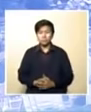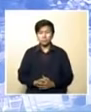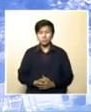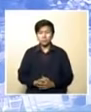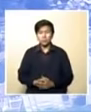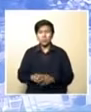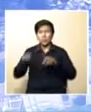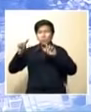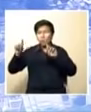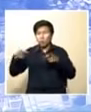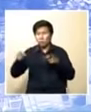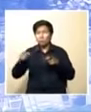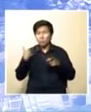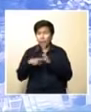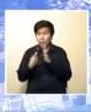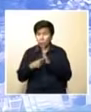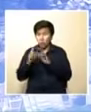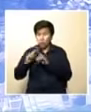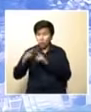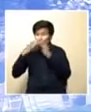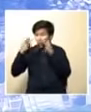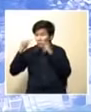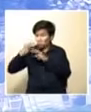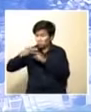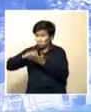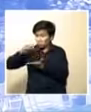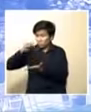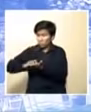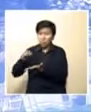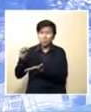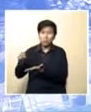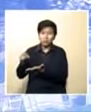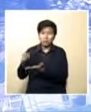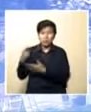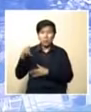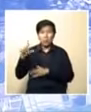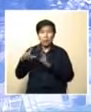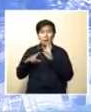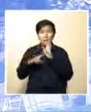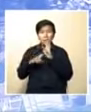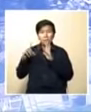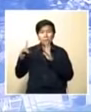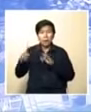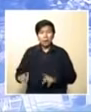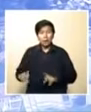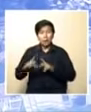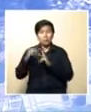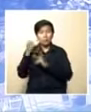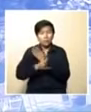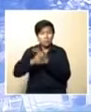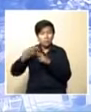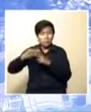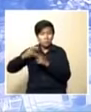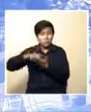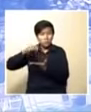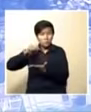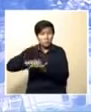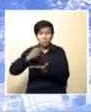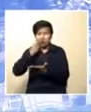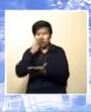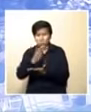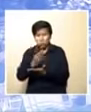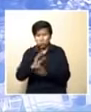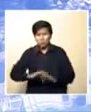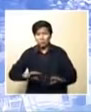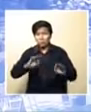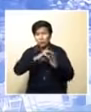ไรอีกมากมายเพราะฉะนั้นเข้ามาได้แต่อย่าไปปนกับข่าวลือเฟกนิวส์เป็นอันขาดเส